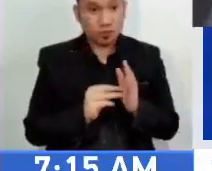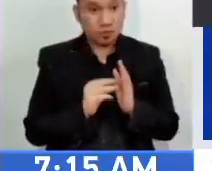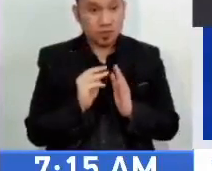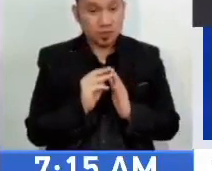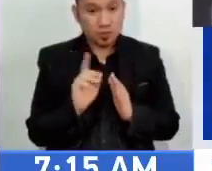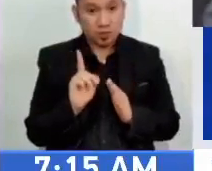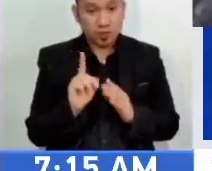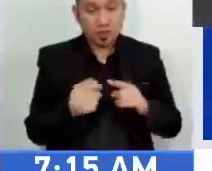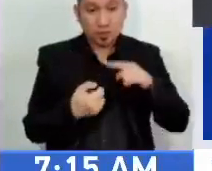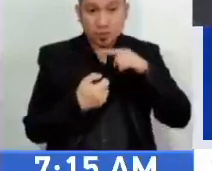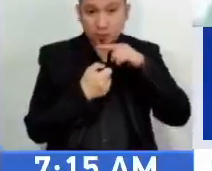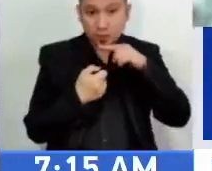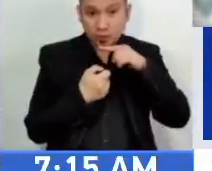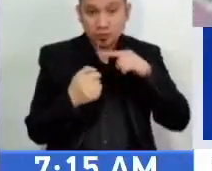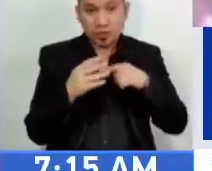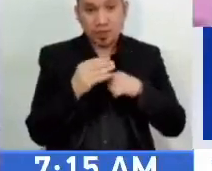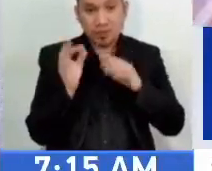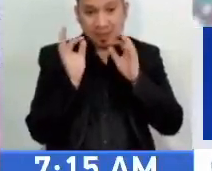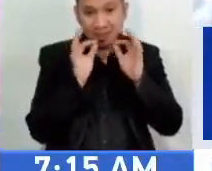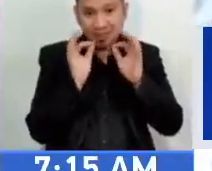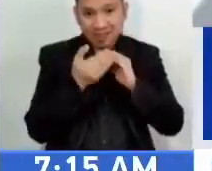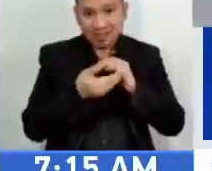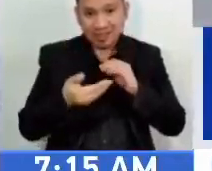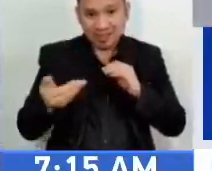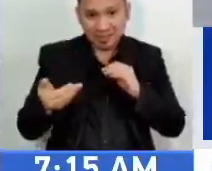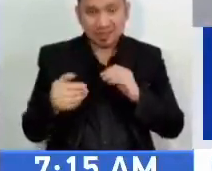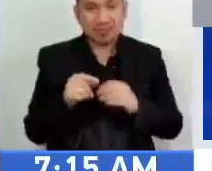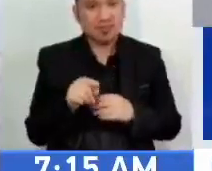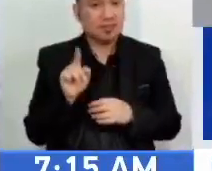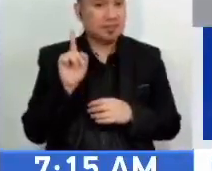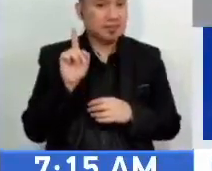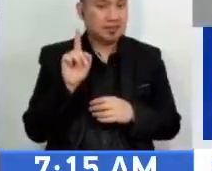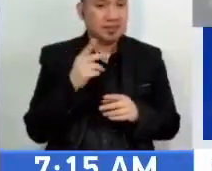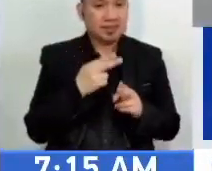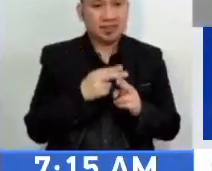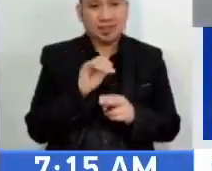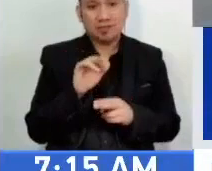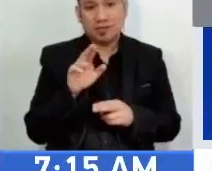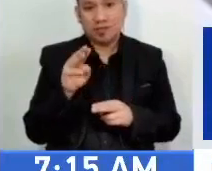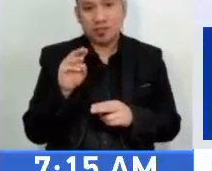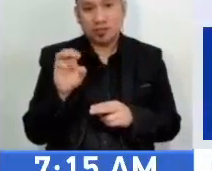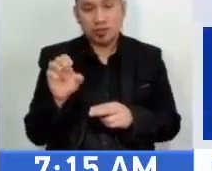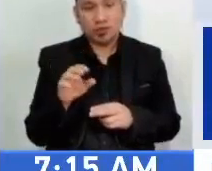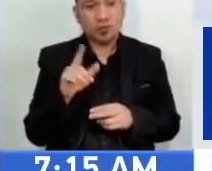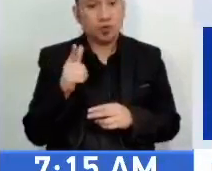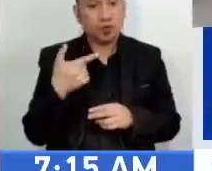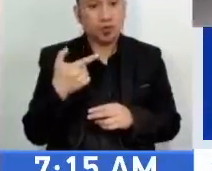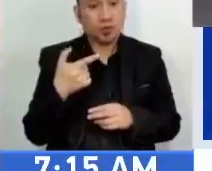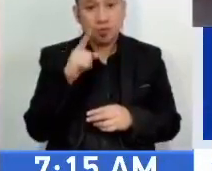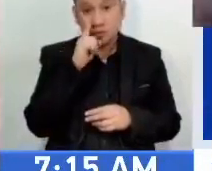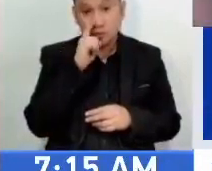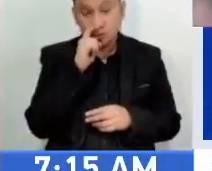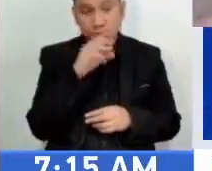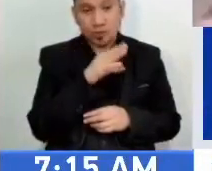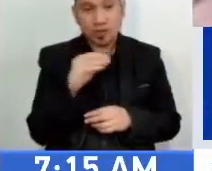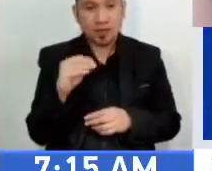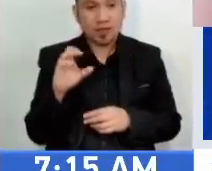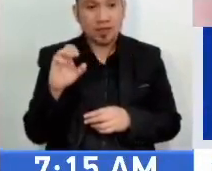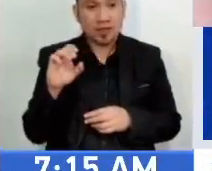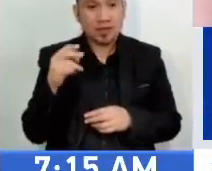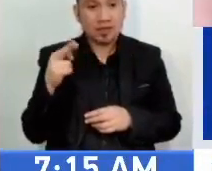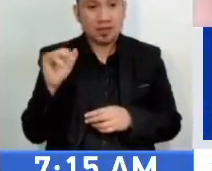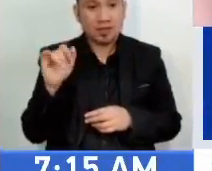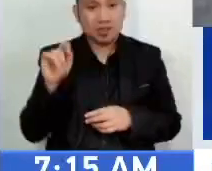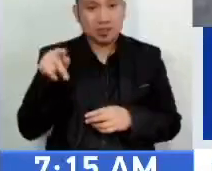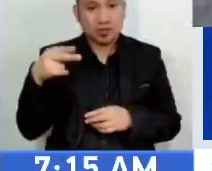drug paraphernalia. Kinilala ang mga sospek na sina Jerome Danambar, 21 anyos, at Christopher Masagka,